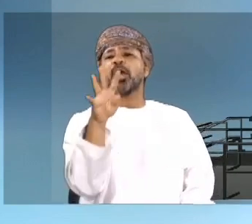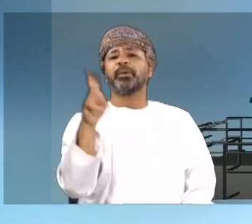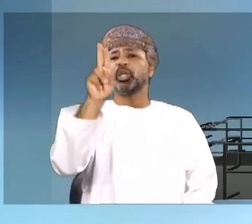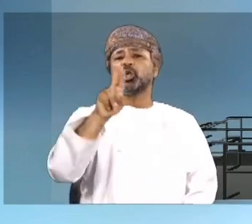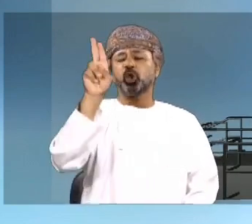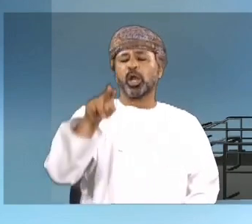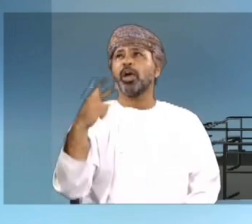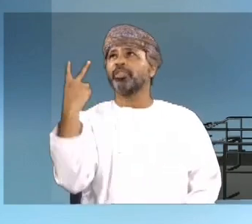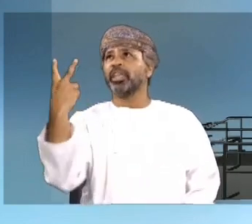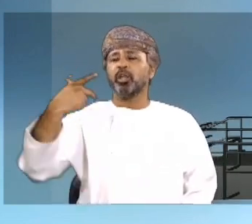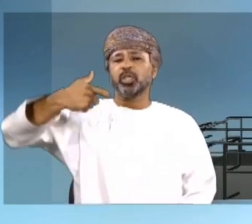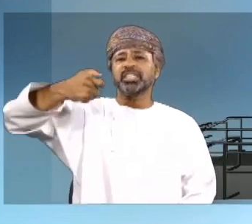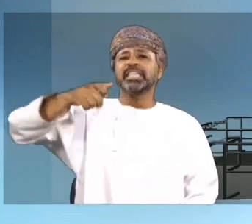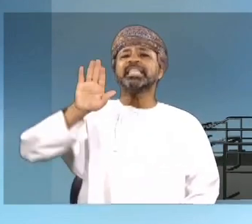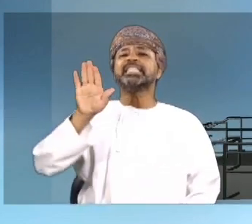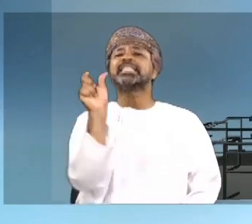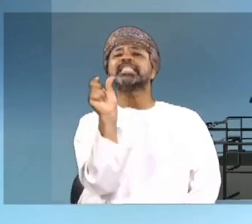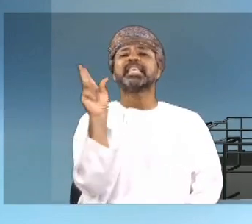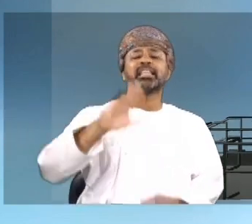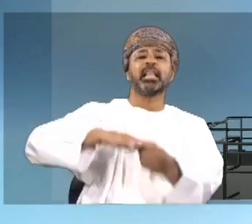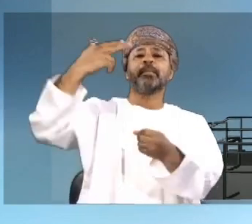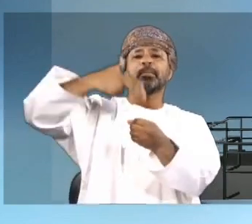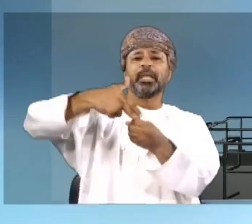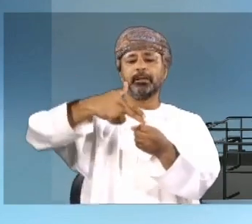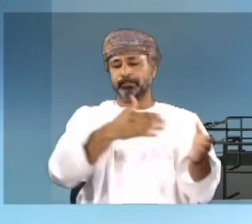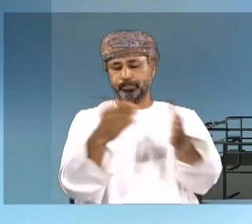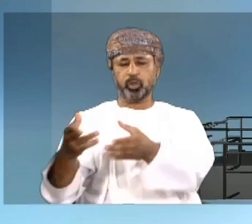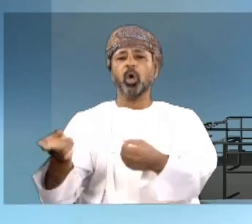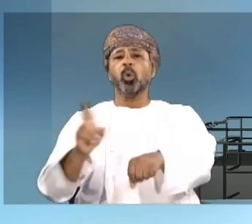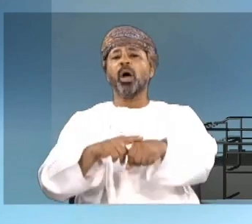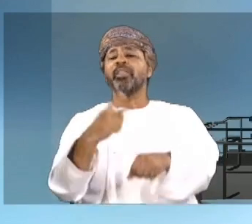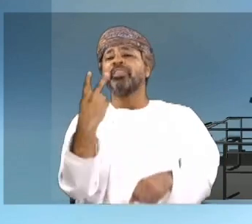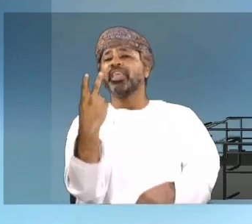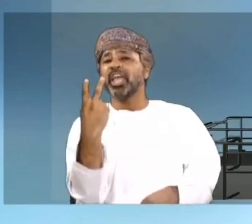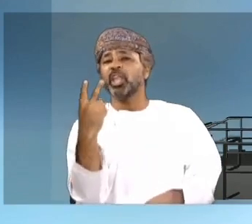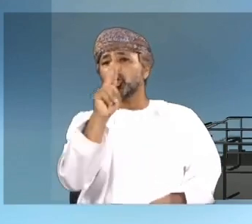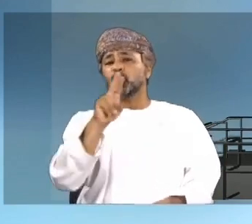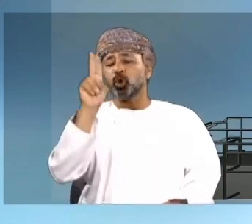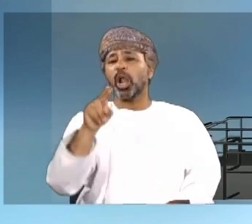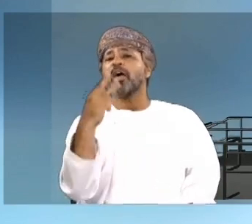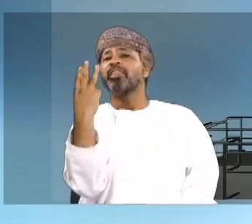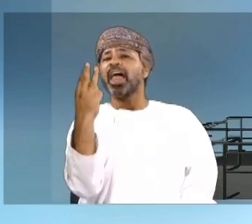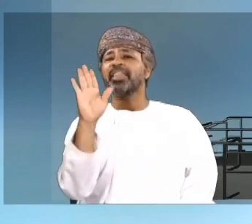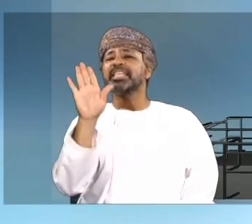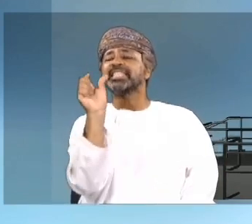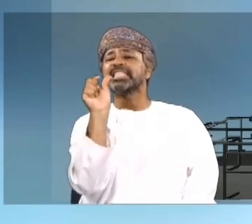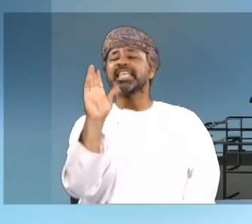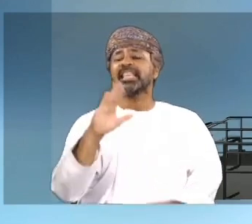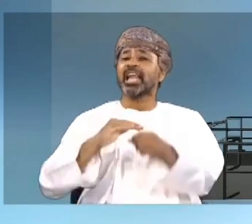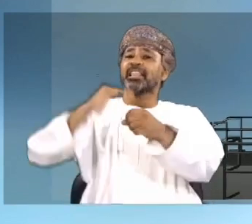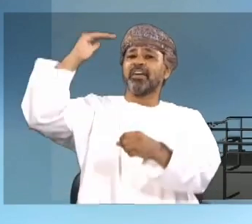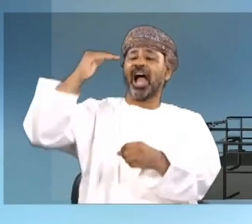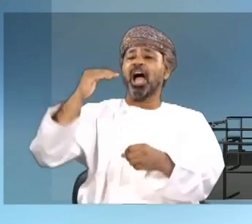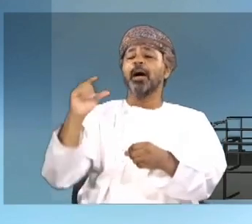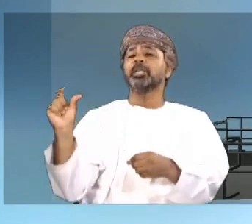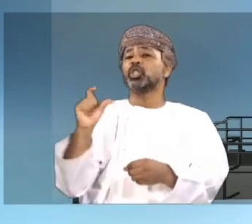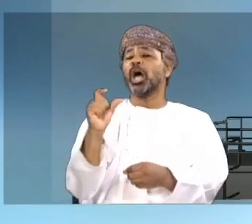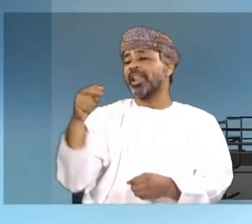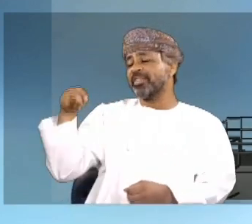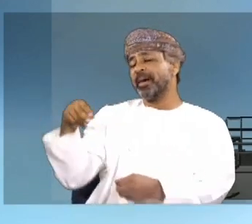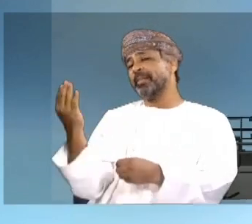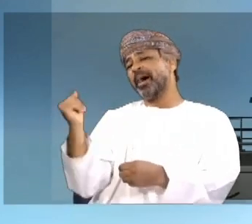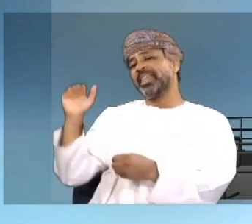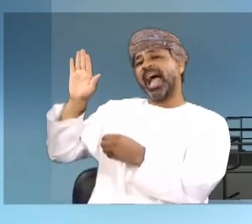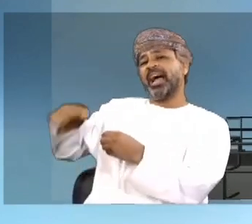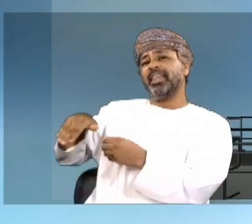دولارا و62 سنتا للبرميل، مرتفعا بمقدار دولارين وثلاثة سنتات مقارنة بسعر تسليم شهر أغسطس